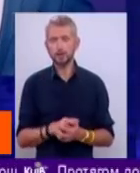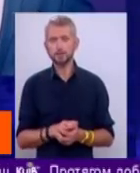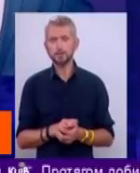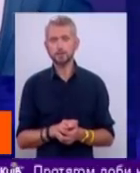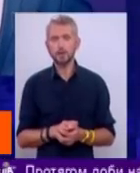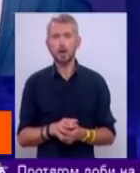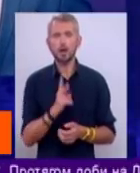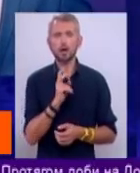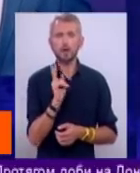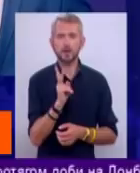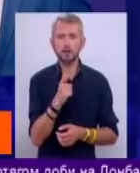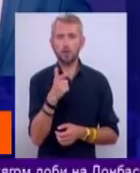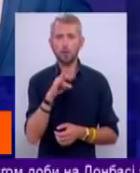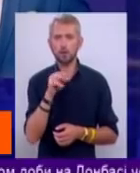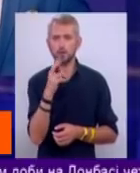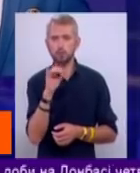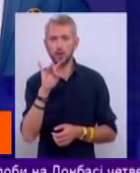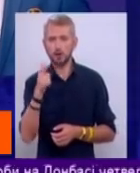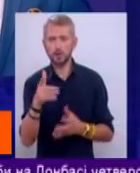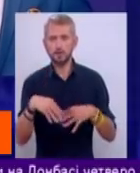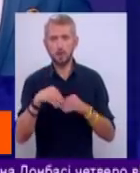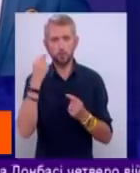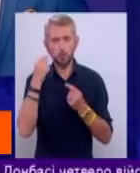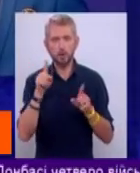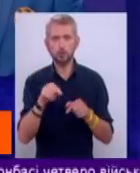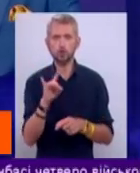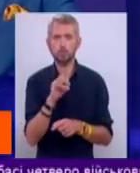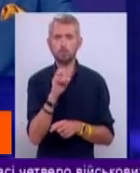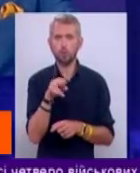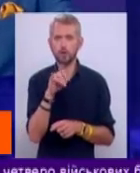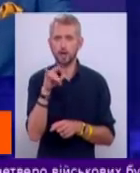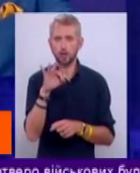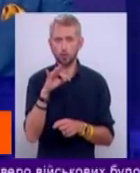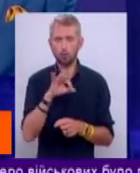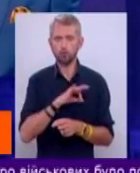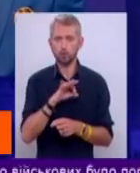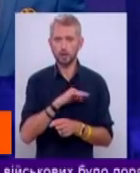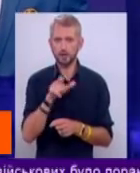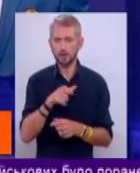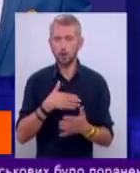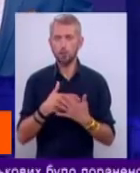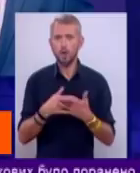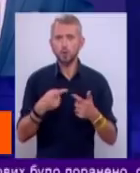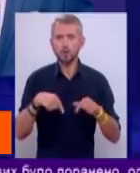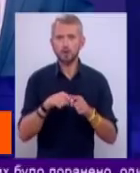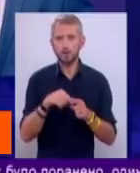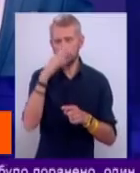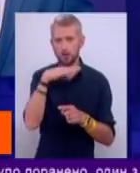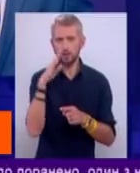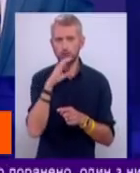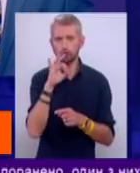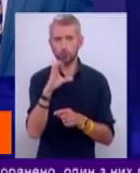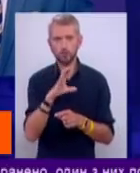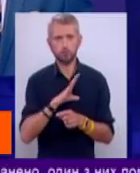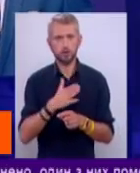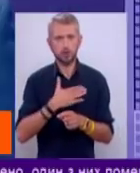Віктора Максименка, Катерина Гольцберг, сімейний психолог, а також Роман Бондаренко, юрист громадської організації «Батьки СОС», були гостями програми